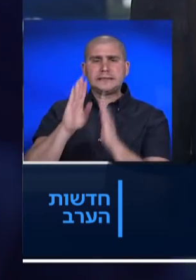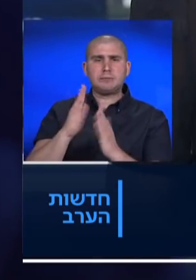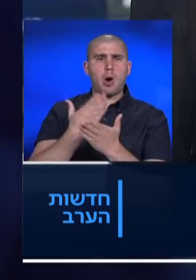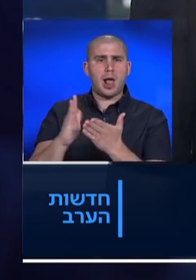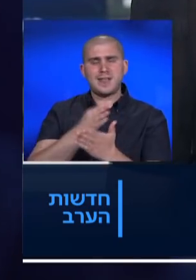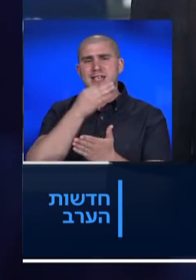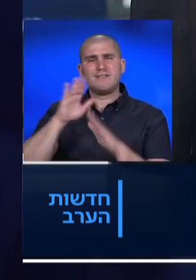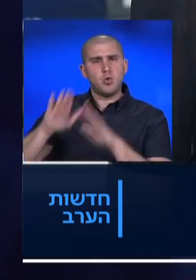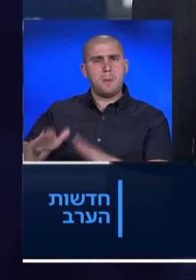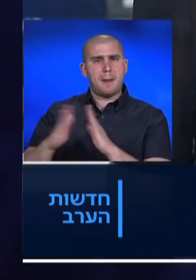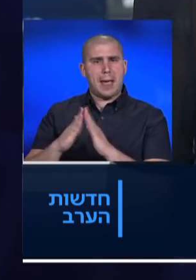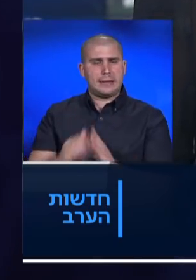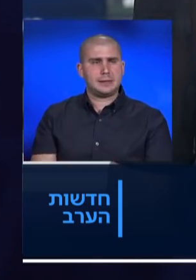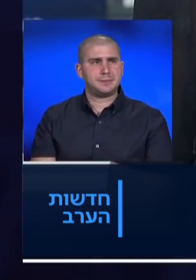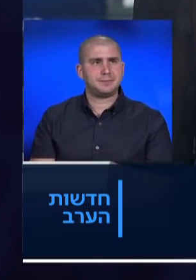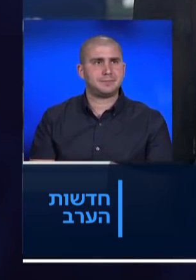בבית?